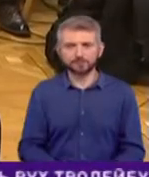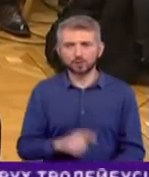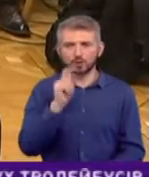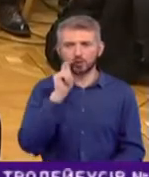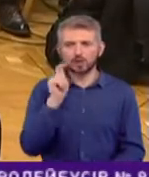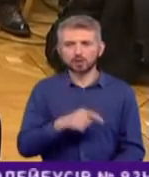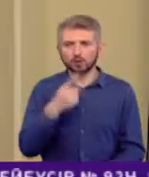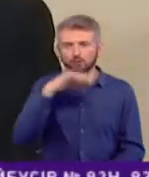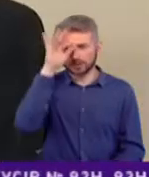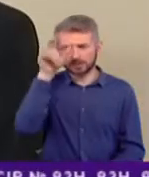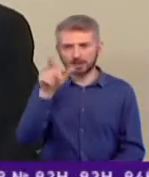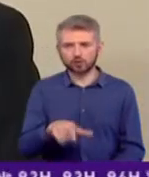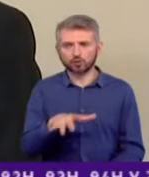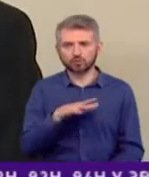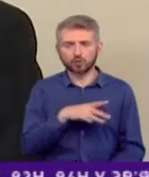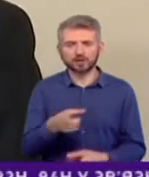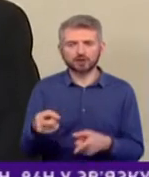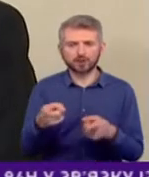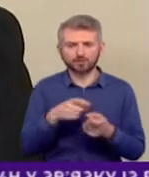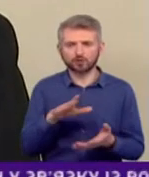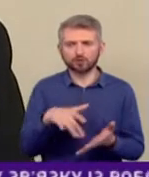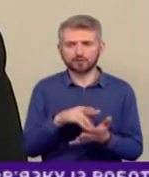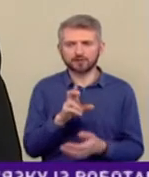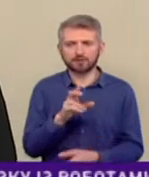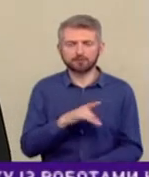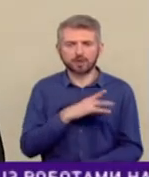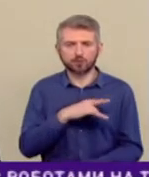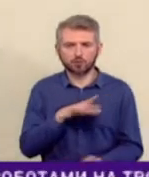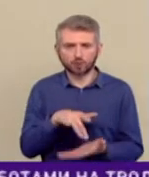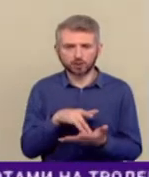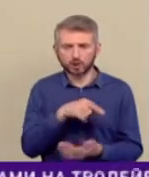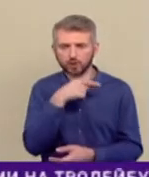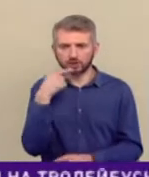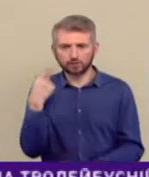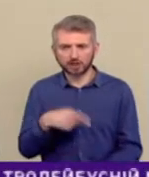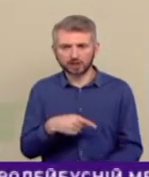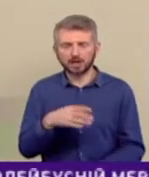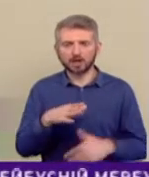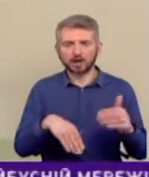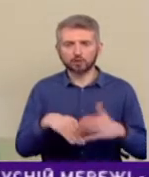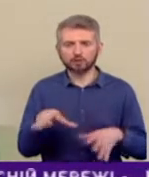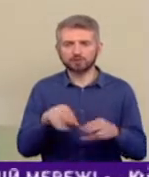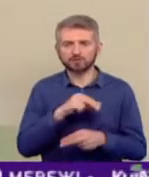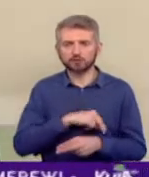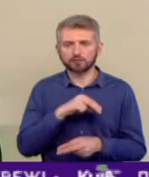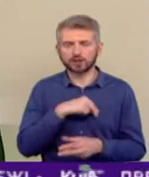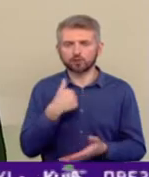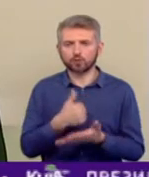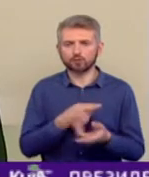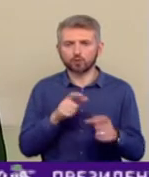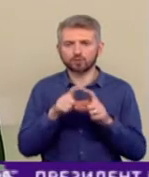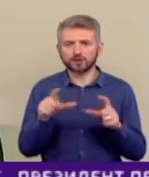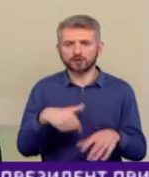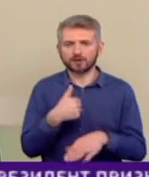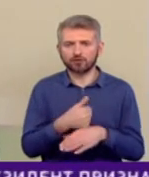Українського поліцейського було завербовано у місті Білгород Російської Федерації кадровим співробітником Головного управління